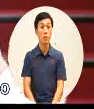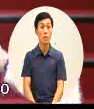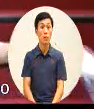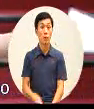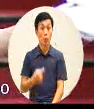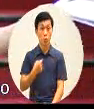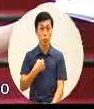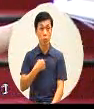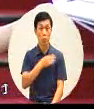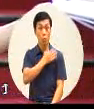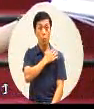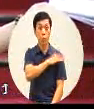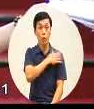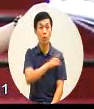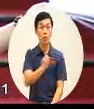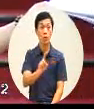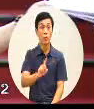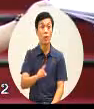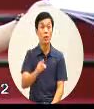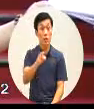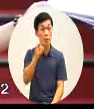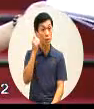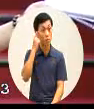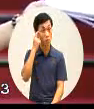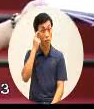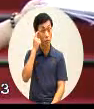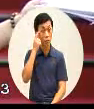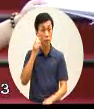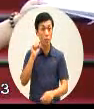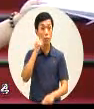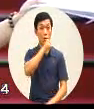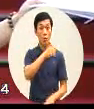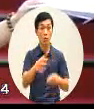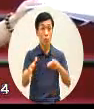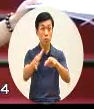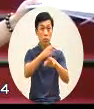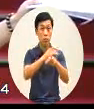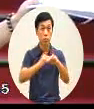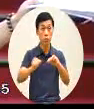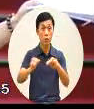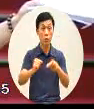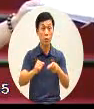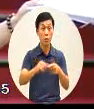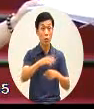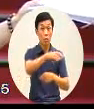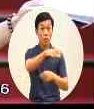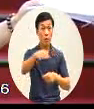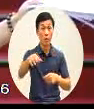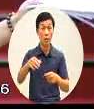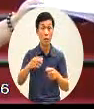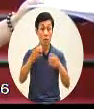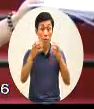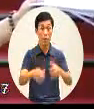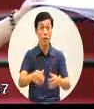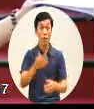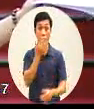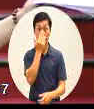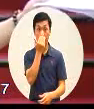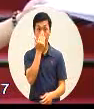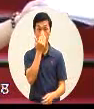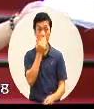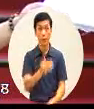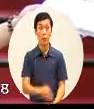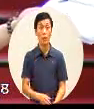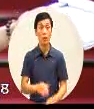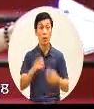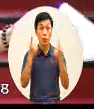不管了，你认为全国还没有人敢实施，本来